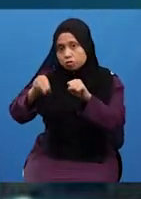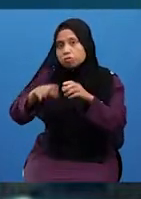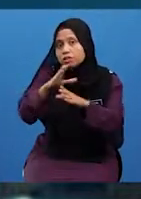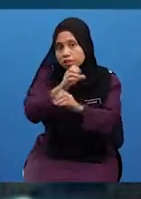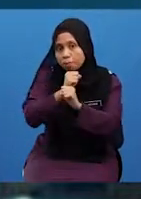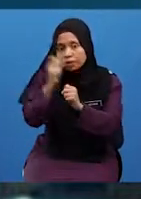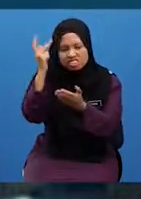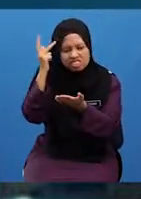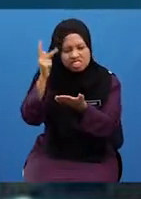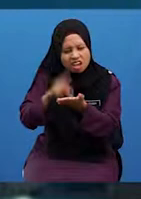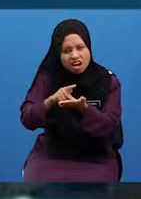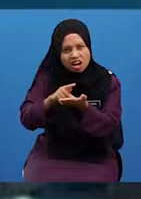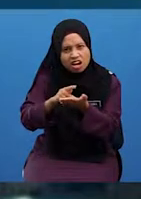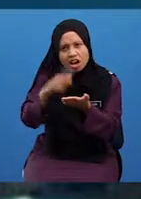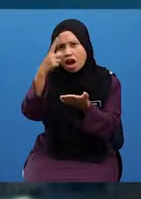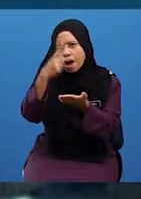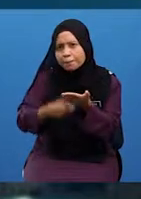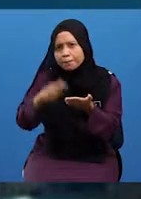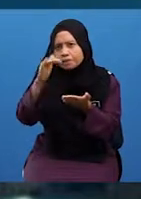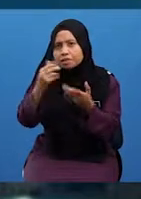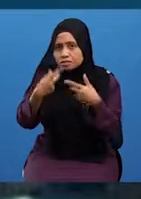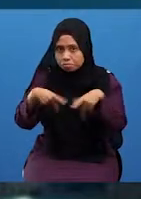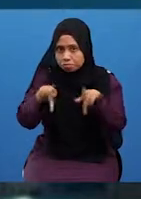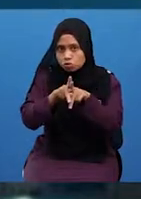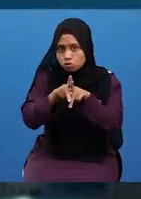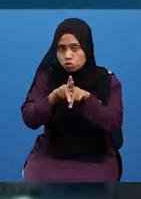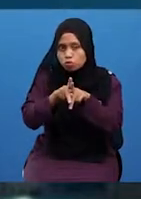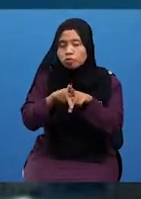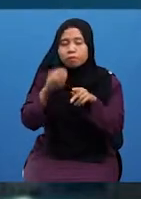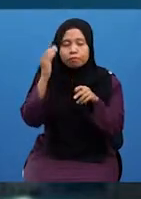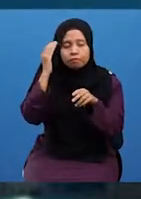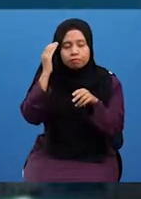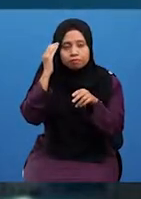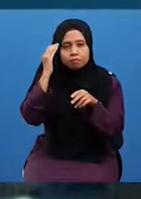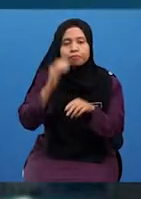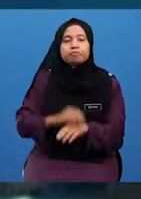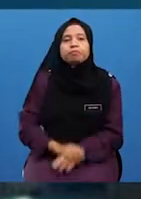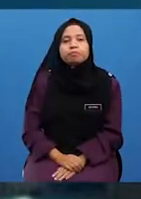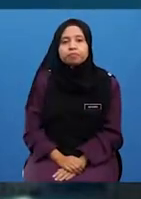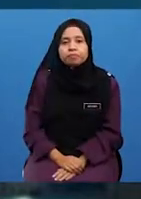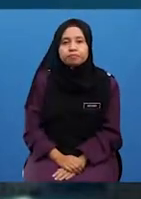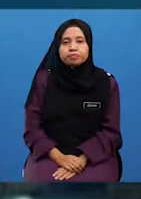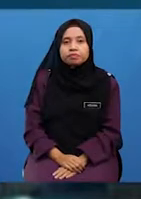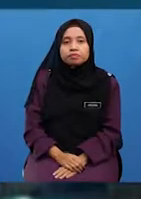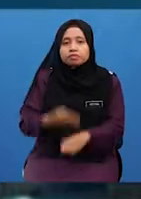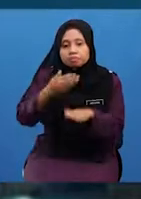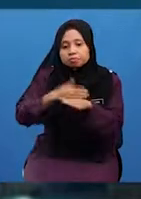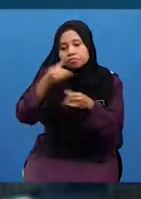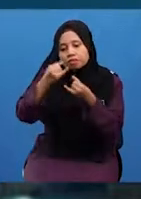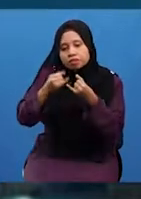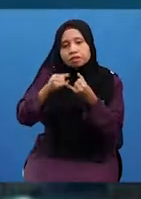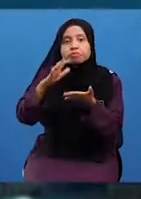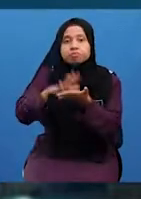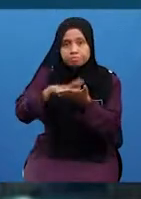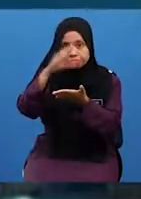dapat mengenal pasti apa yang perlu dikuasai dalam tajuk ini. Pada akhir